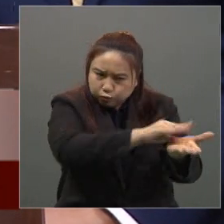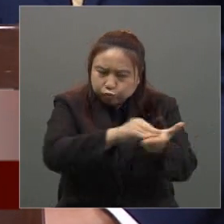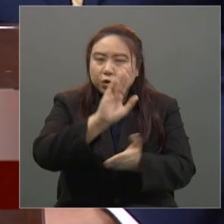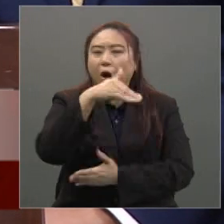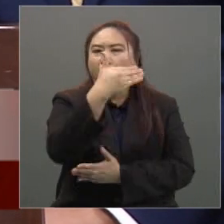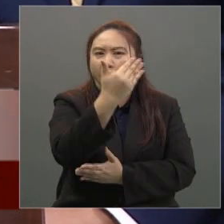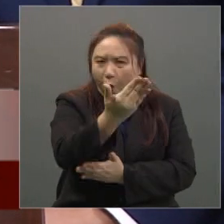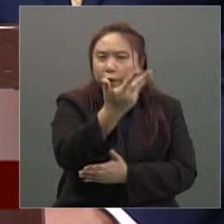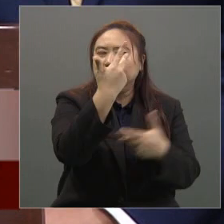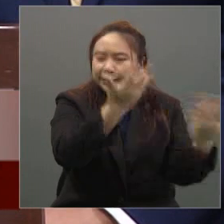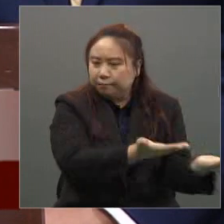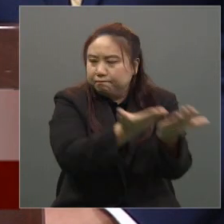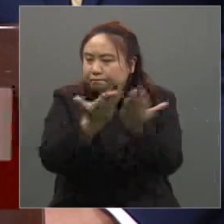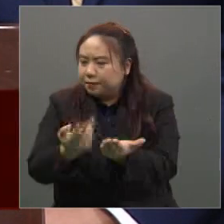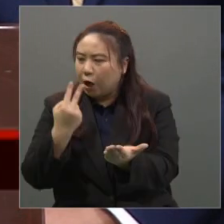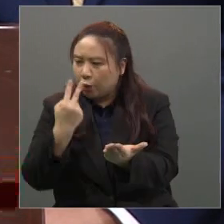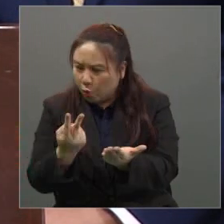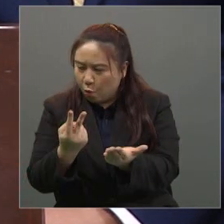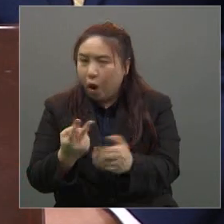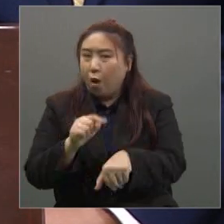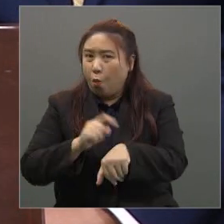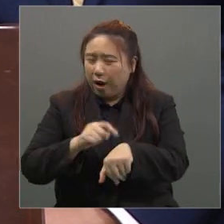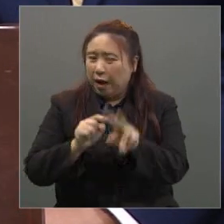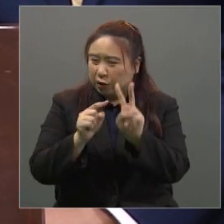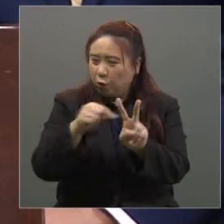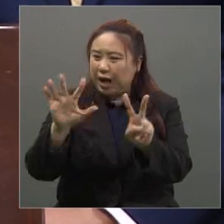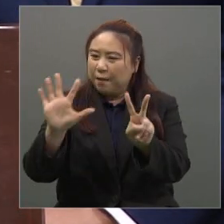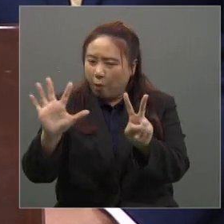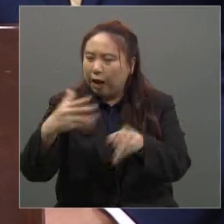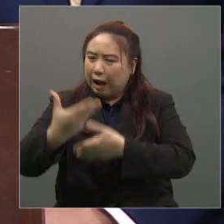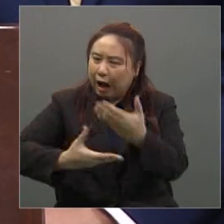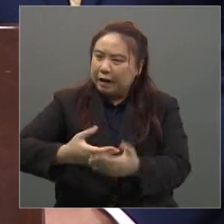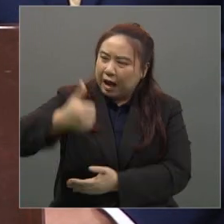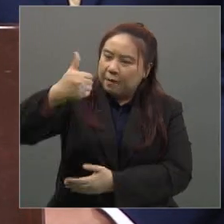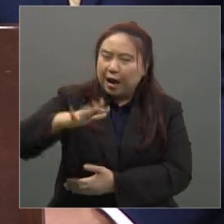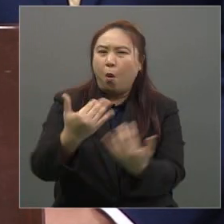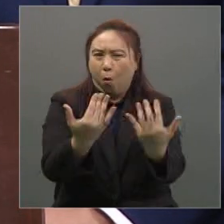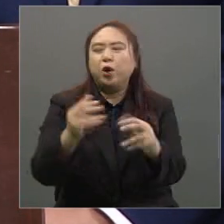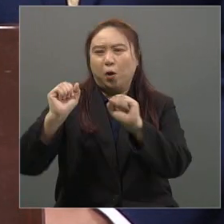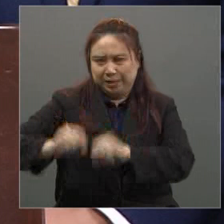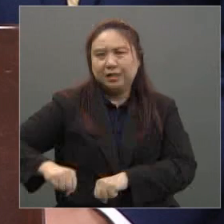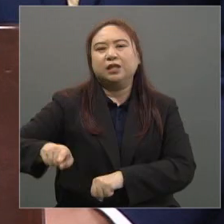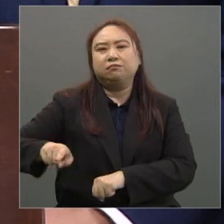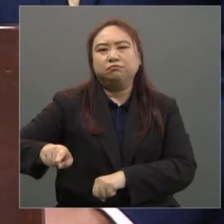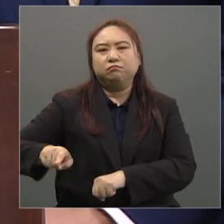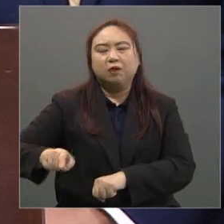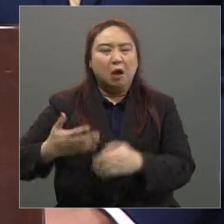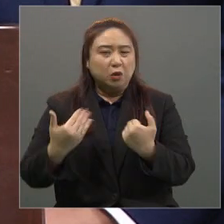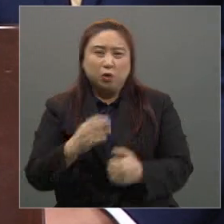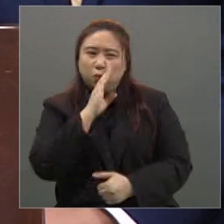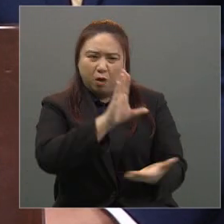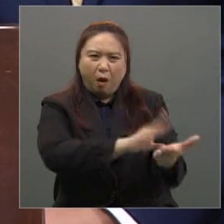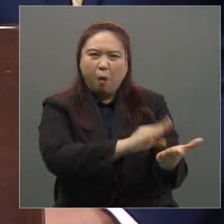จะนำมาตัดสินว่าจะขยายได้ไม่ขยายเพราะฉะนั้นมติของกรรมการก็ชัดเจนครับถ้ายังไม่มีข้อมูล